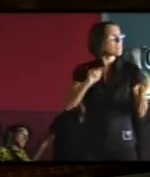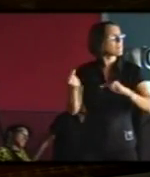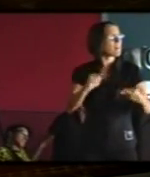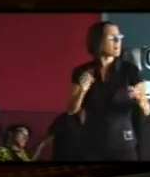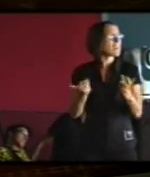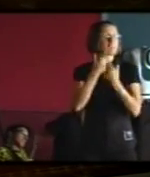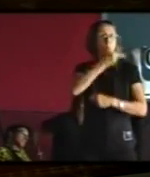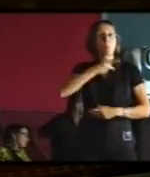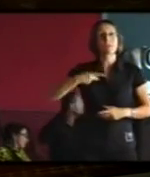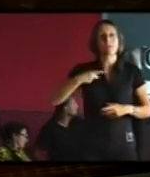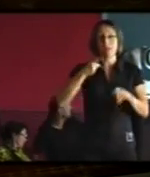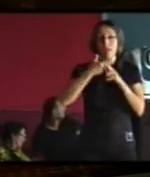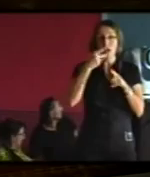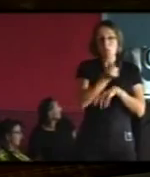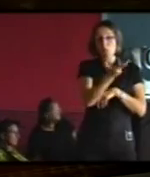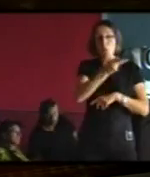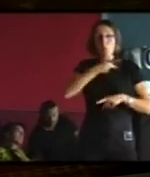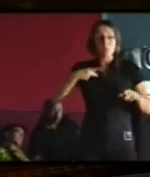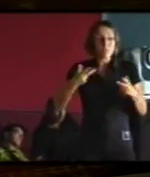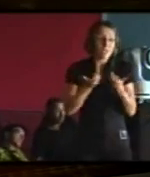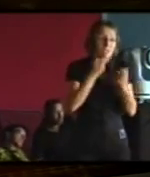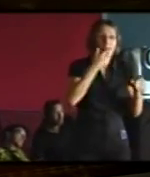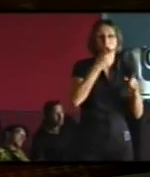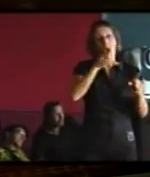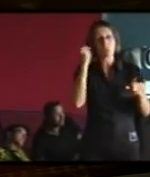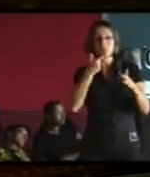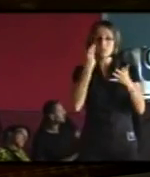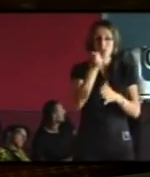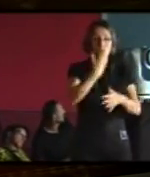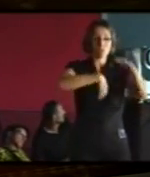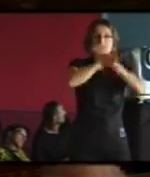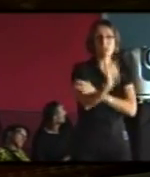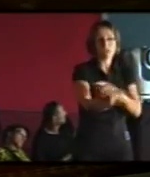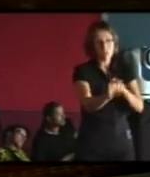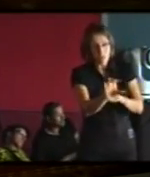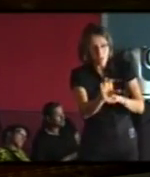copropriété, c'est qu'il y a un monsieur qui a mis de l'argent et qui voit son truc